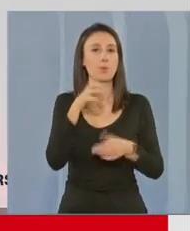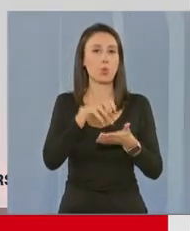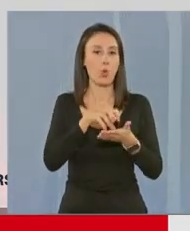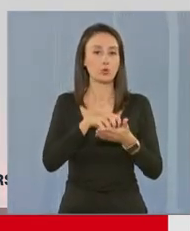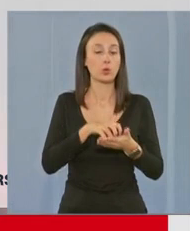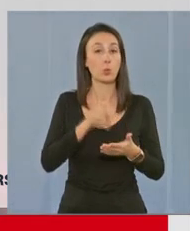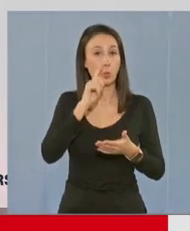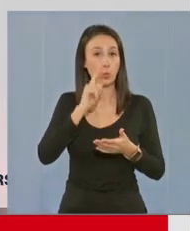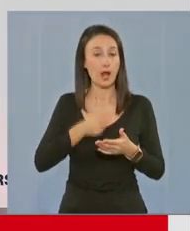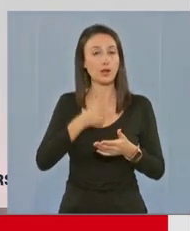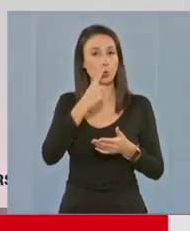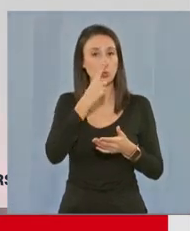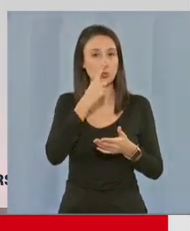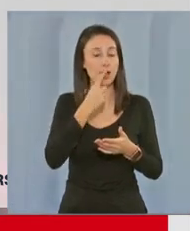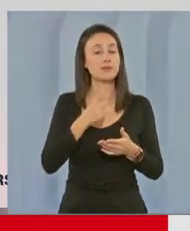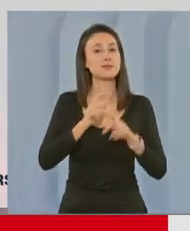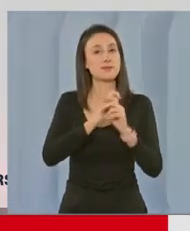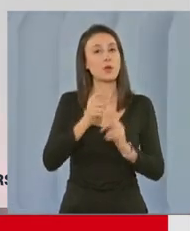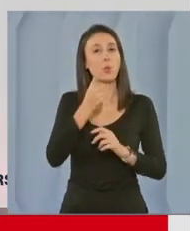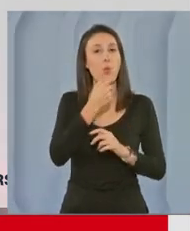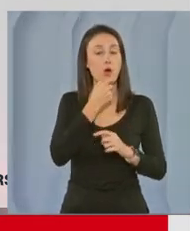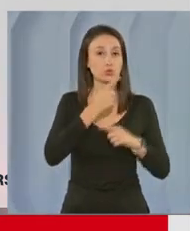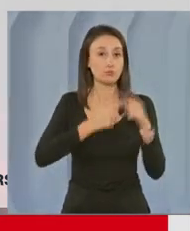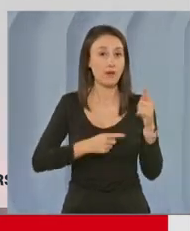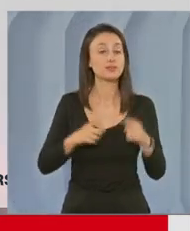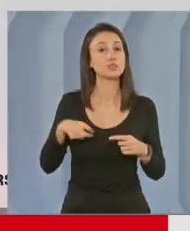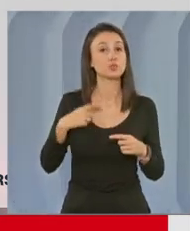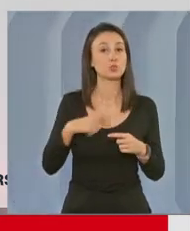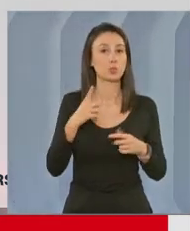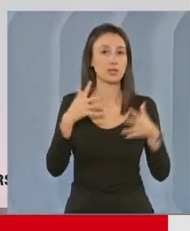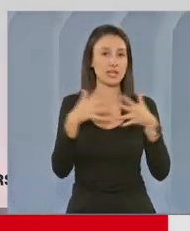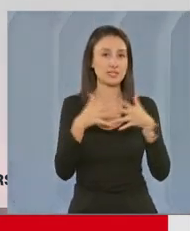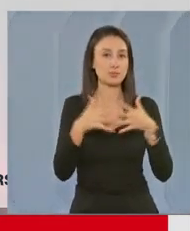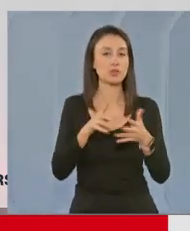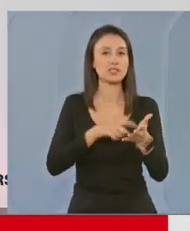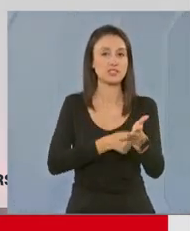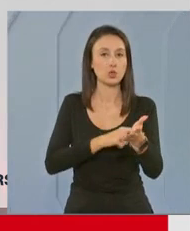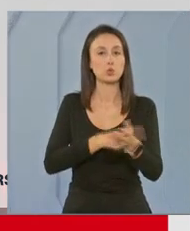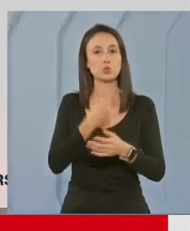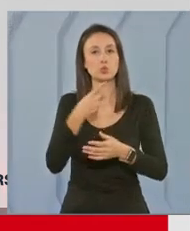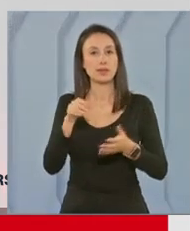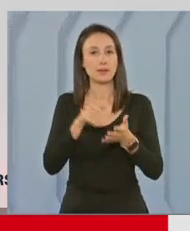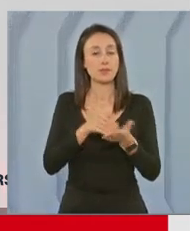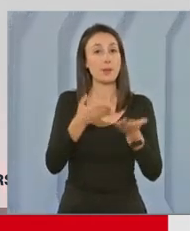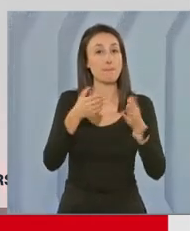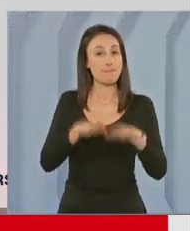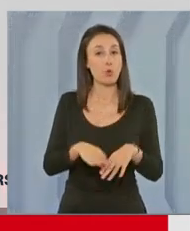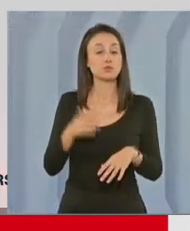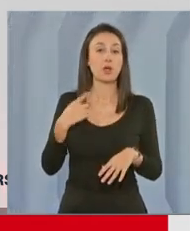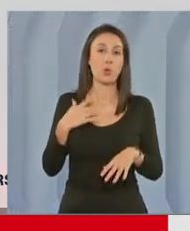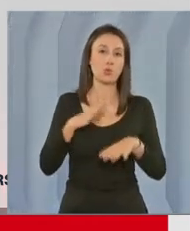poziție. Ucraina și Rusia, țări care de mai bine de un an și jumătate se află într-un război sângeros cu sute de mii de decese, au rate